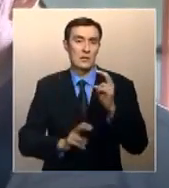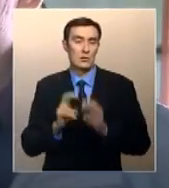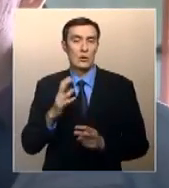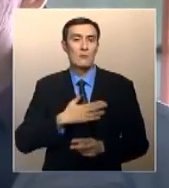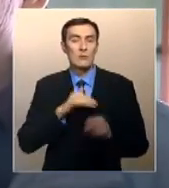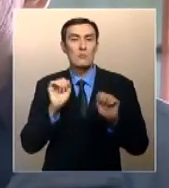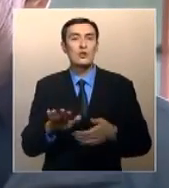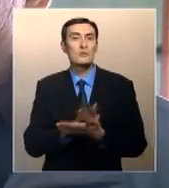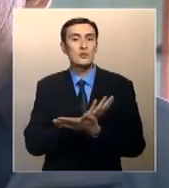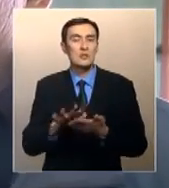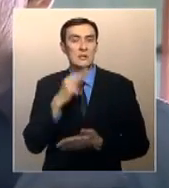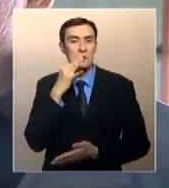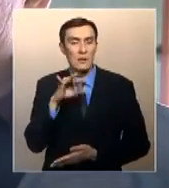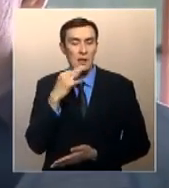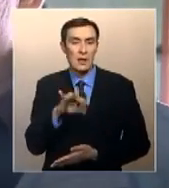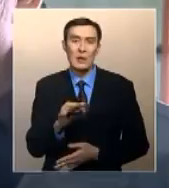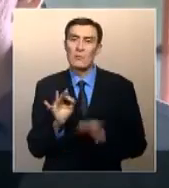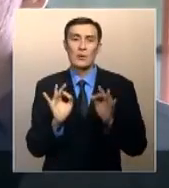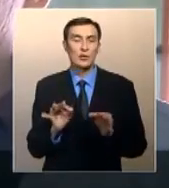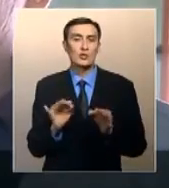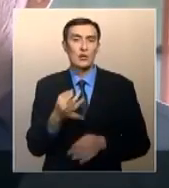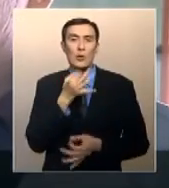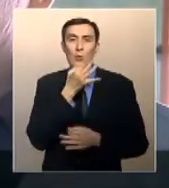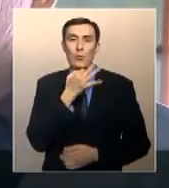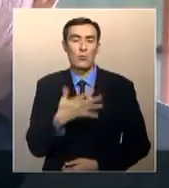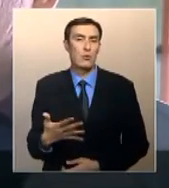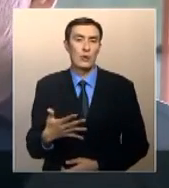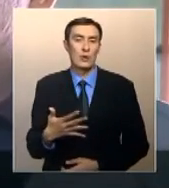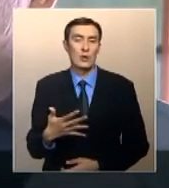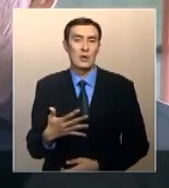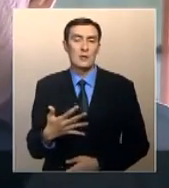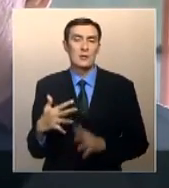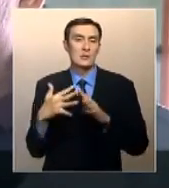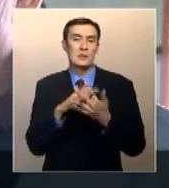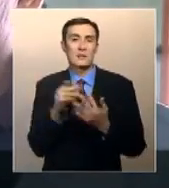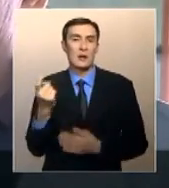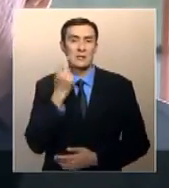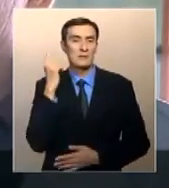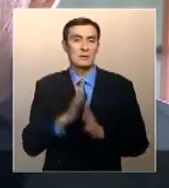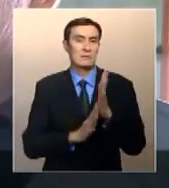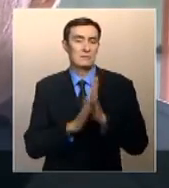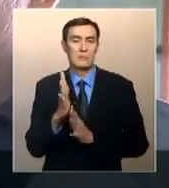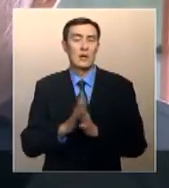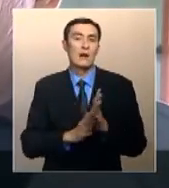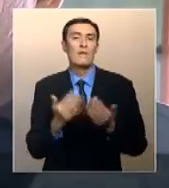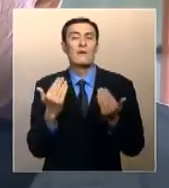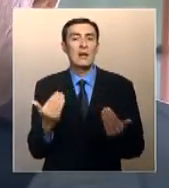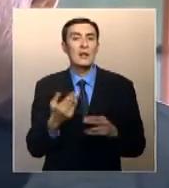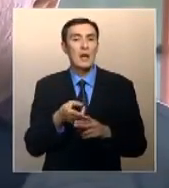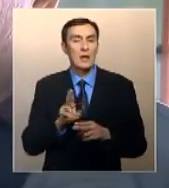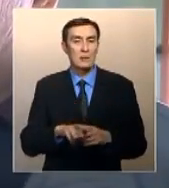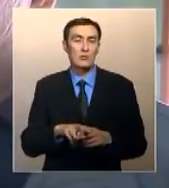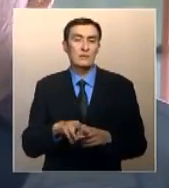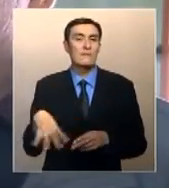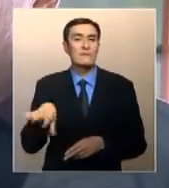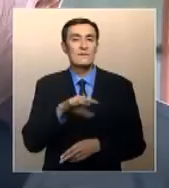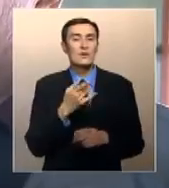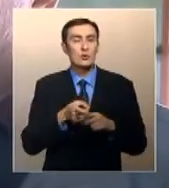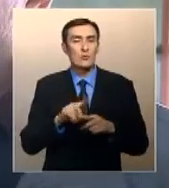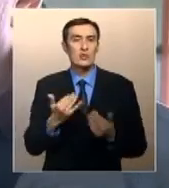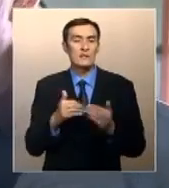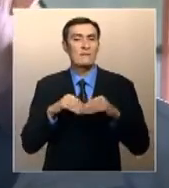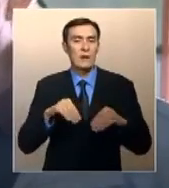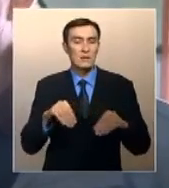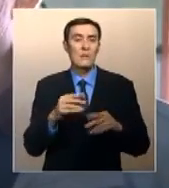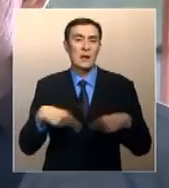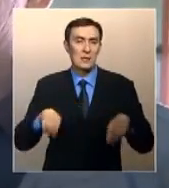чистить семена практически любых сельскохозяйственных культур. Но в данном случае все культуры, которые мы